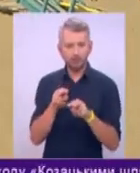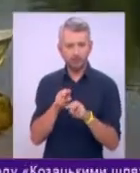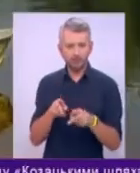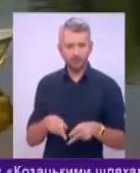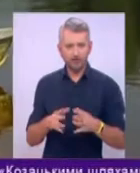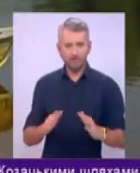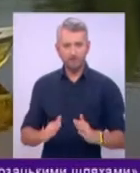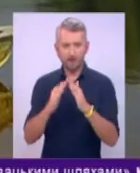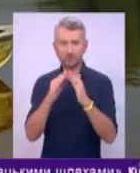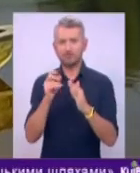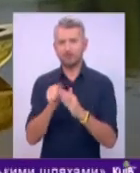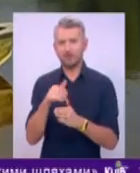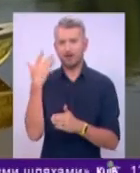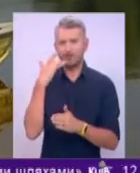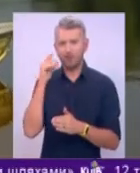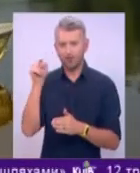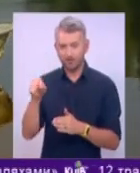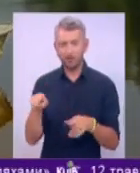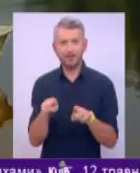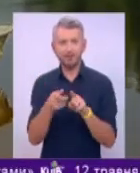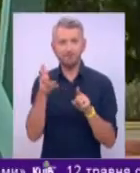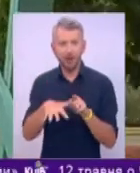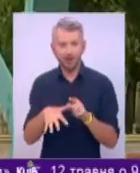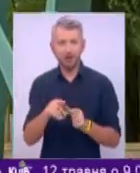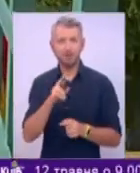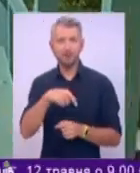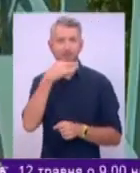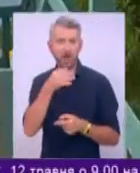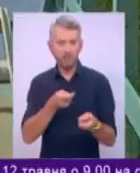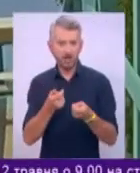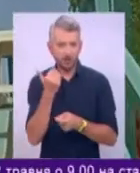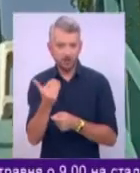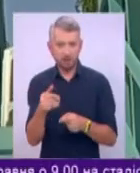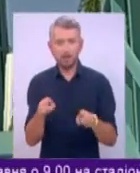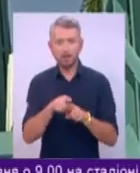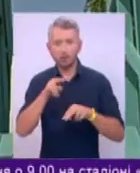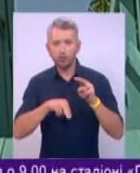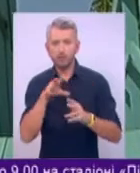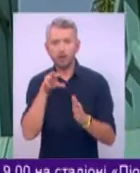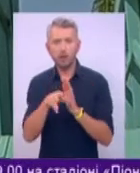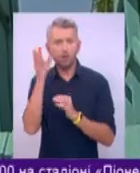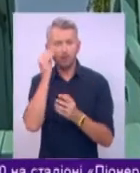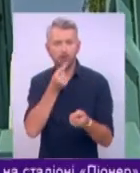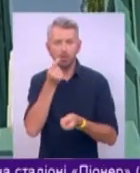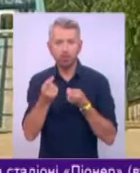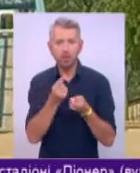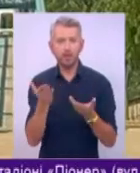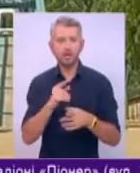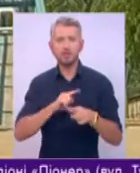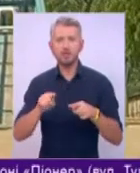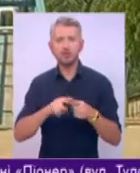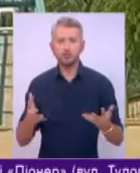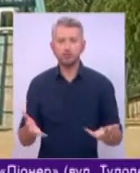І таких на київських водоймах уже 5. Як зазначив керівник лайфгардів, у таких конструкціях враховані щонайменші дрібниці, які